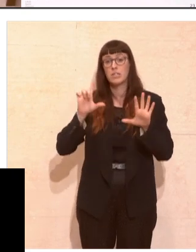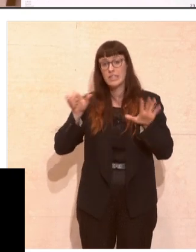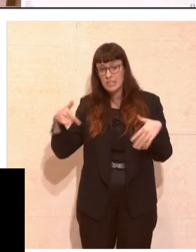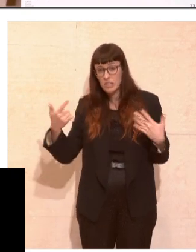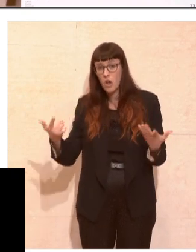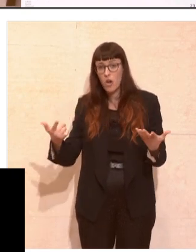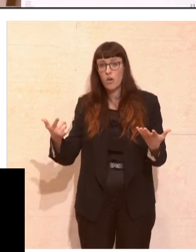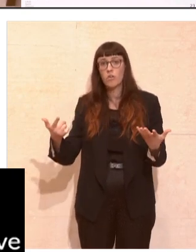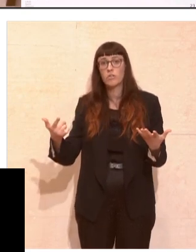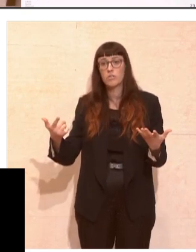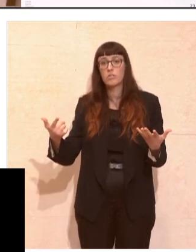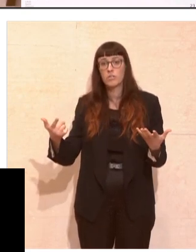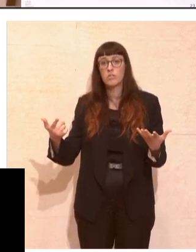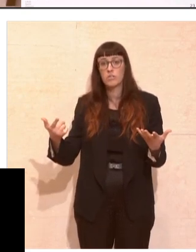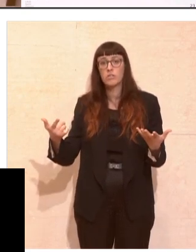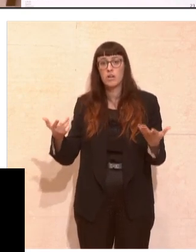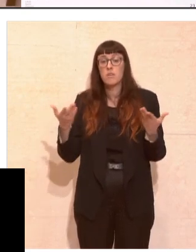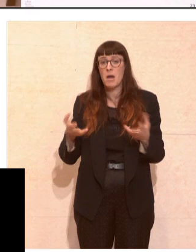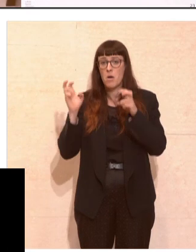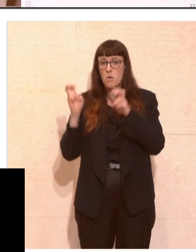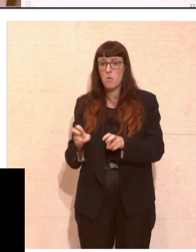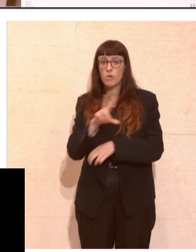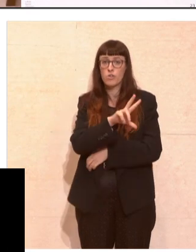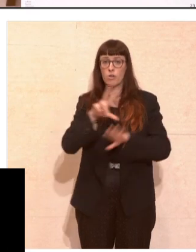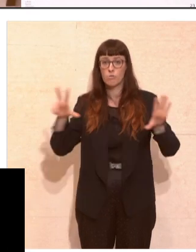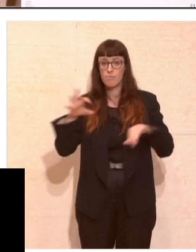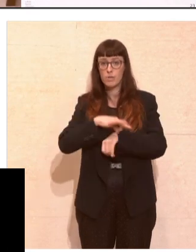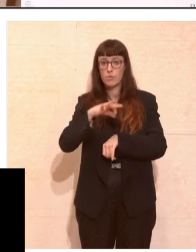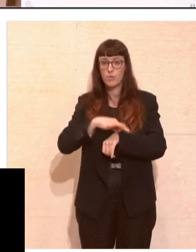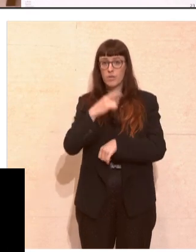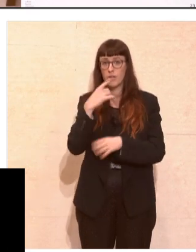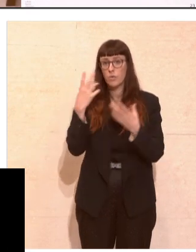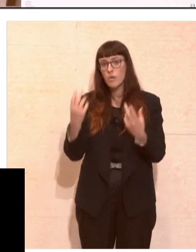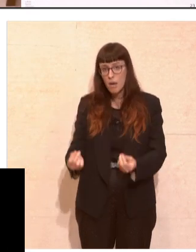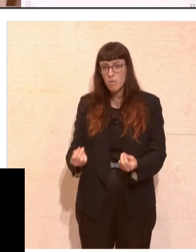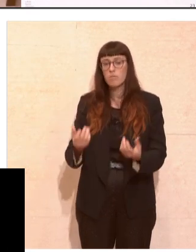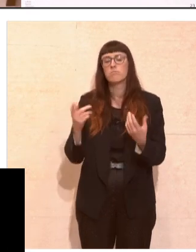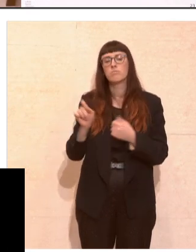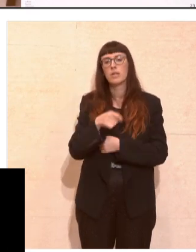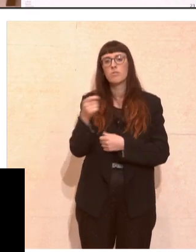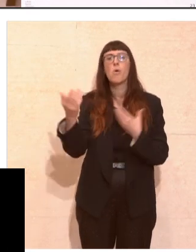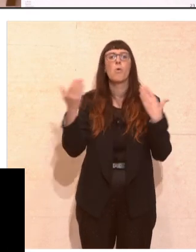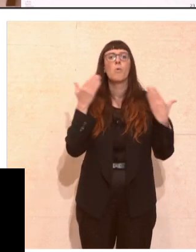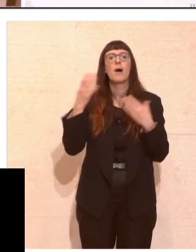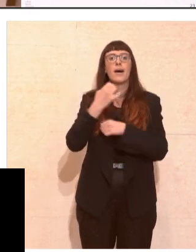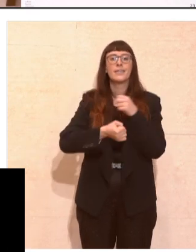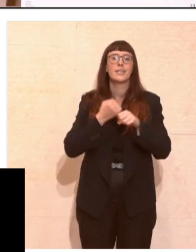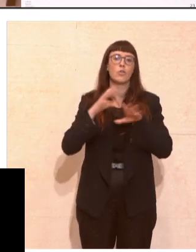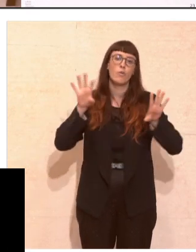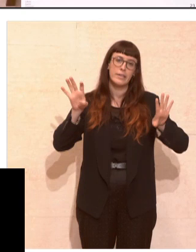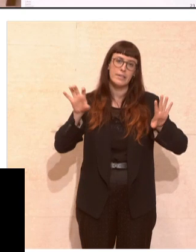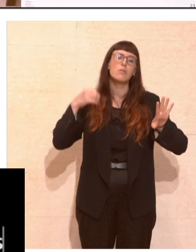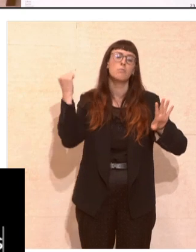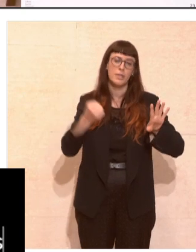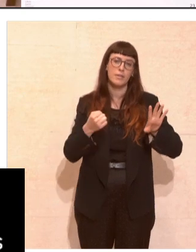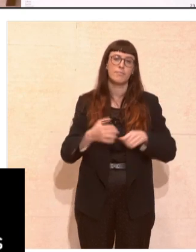un écart type qu'on appelle à peu près 38 minutes. Donc, l'écart type était plus faible que, par exemple, dans les années 90. Là. Donc, la moyenne d'heure était